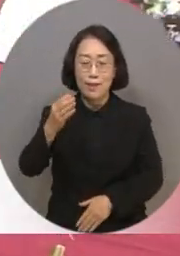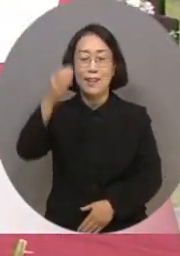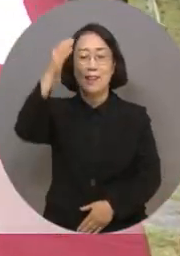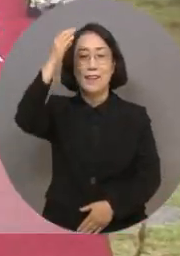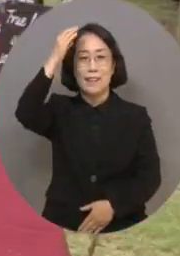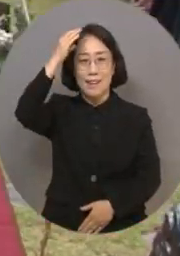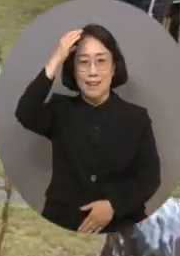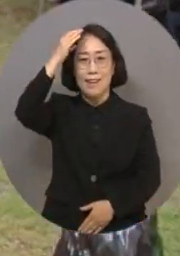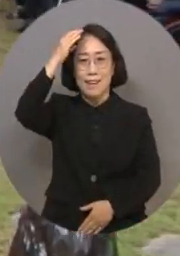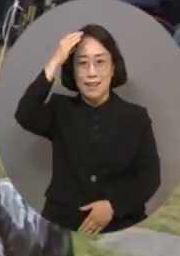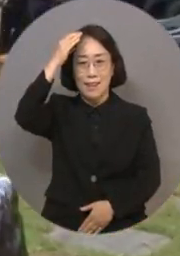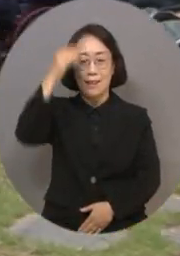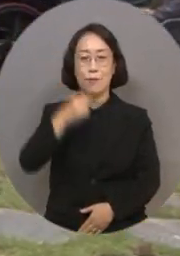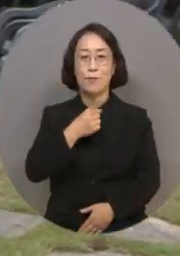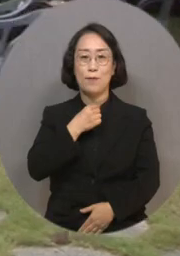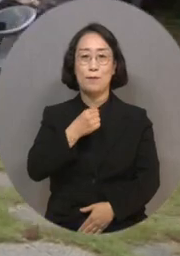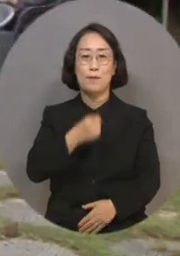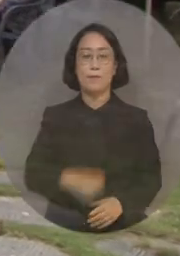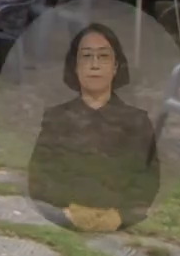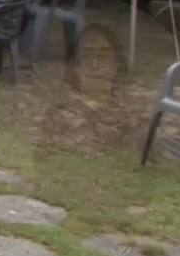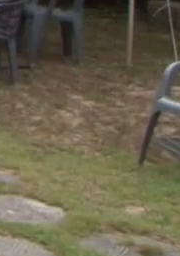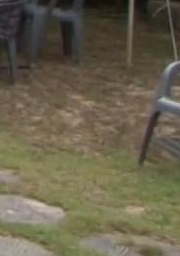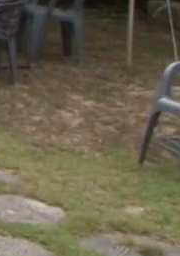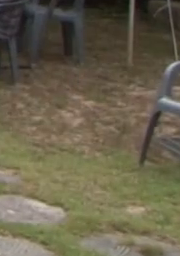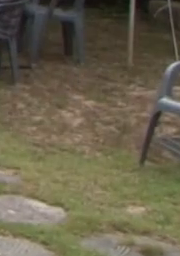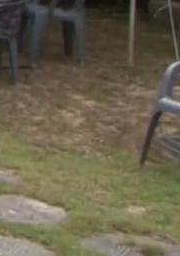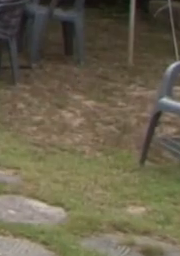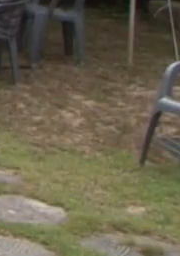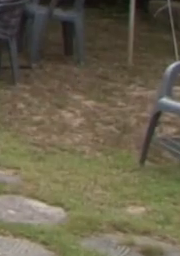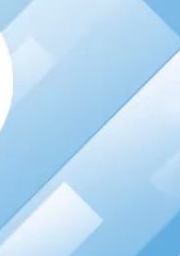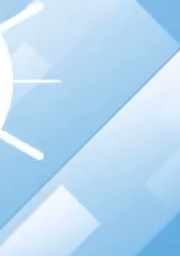봅니다 복지 tv 뉴스 홍입니다